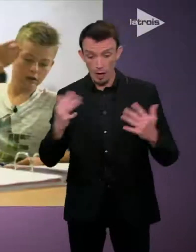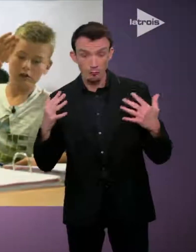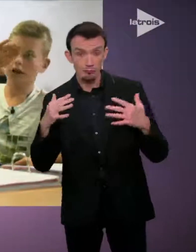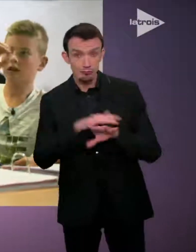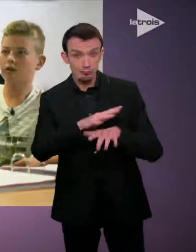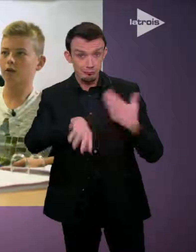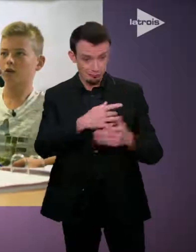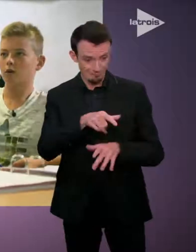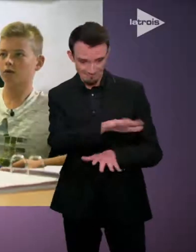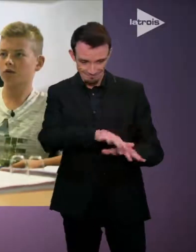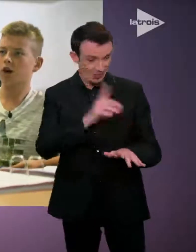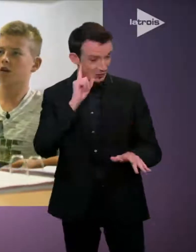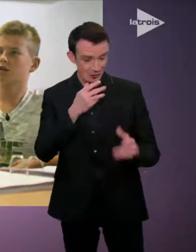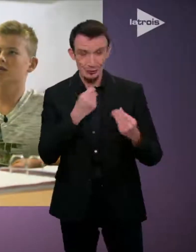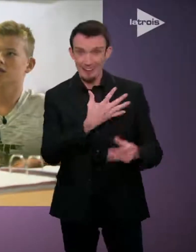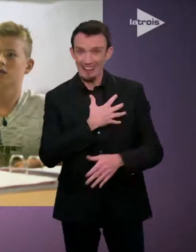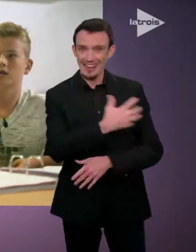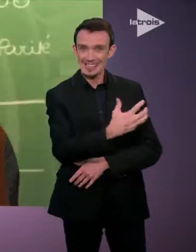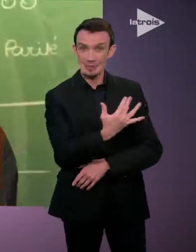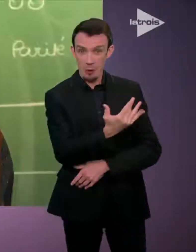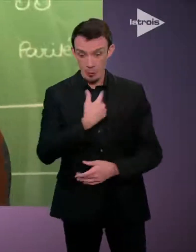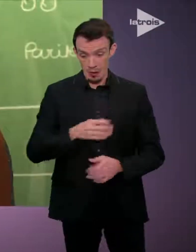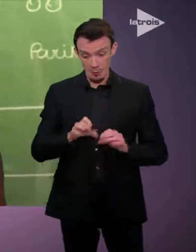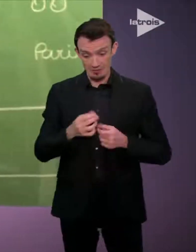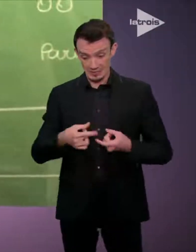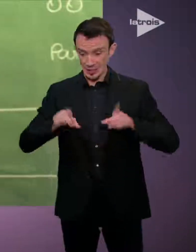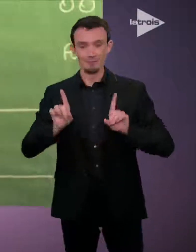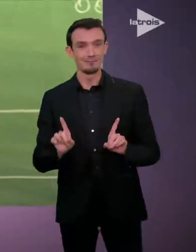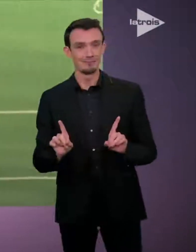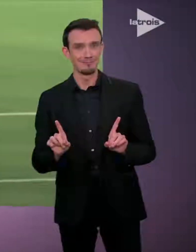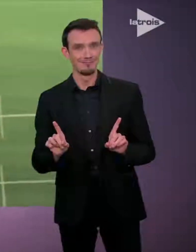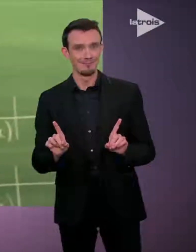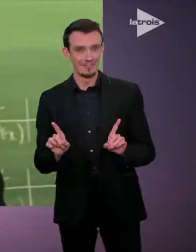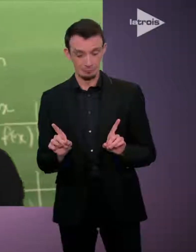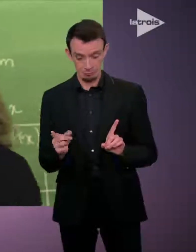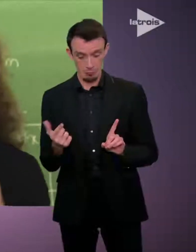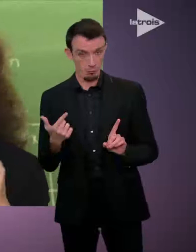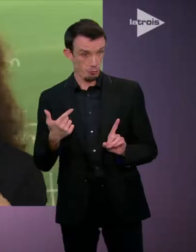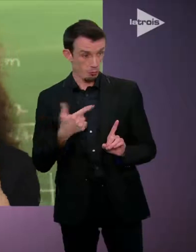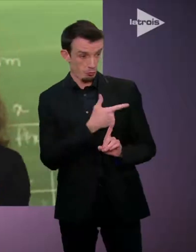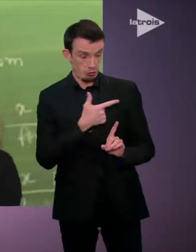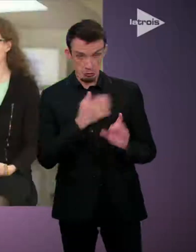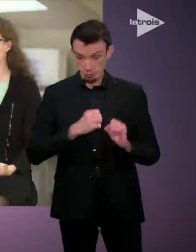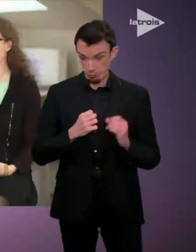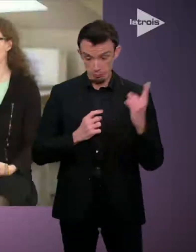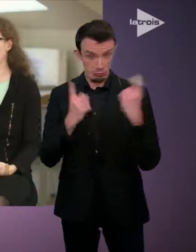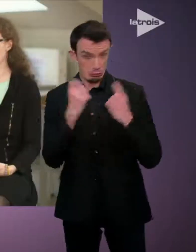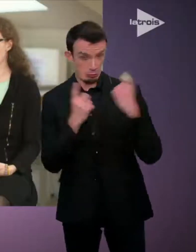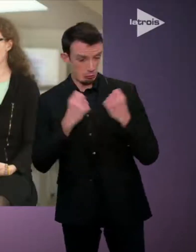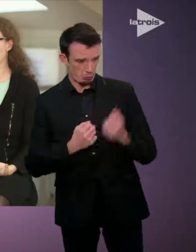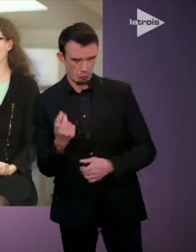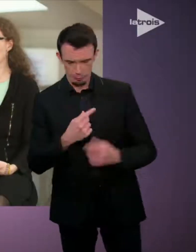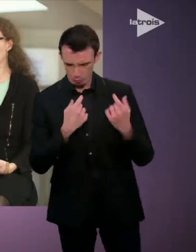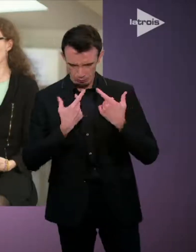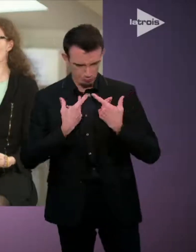pour ces enfants-là parce qu'ils ont deux professeurs. On est capable de répondre à toutes leurs questions et donc de les aider.